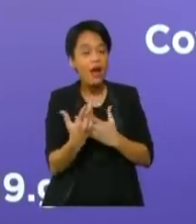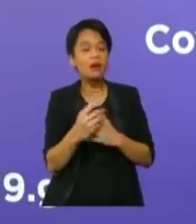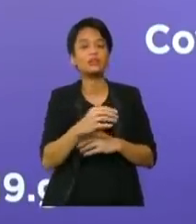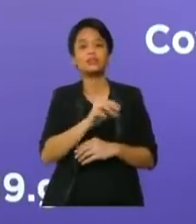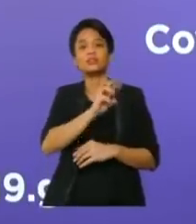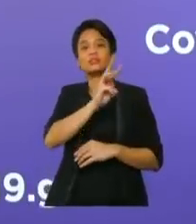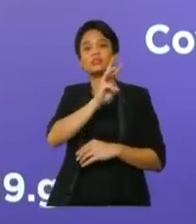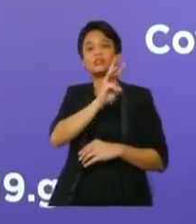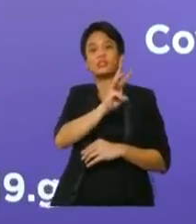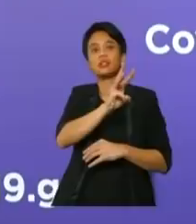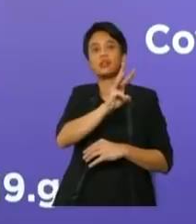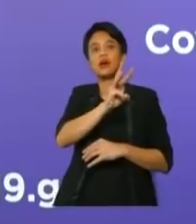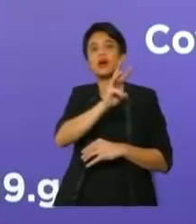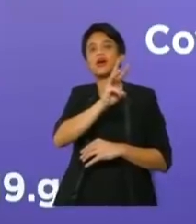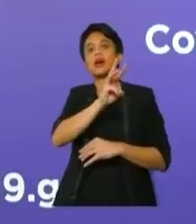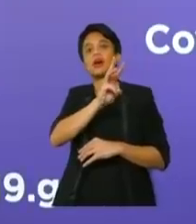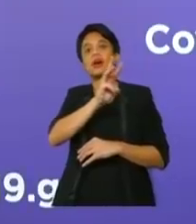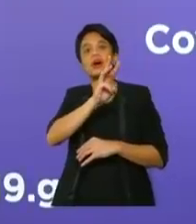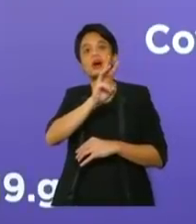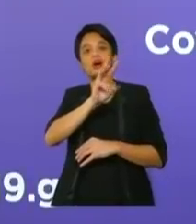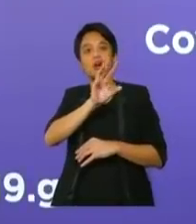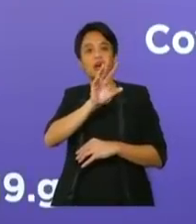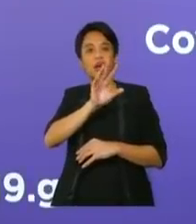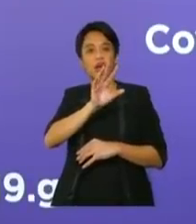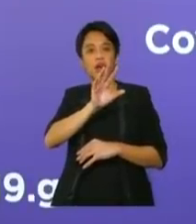sebanyak 300.545